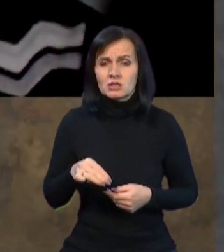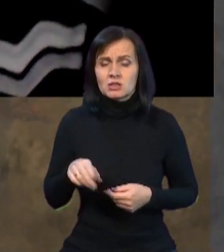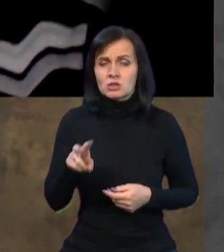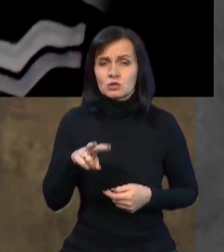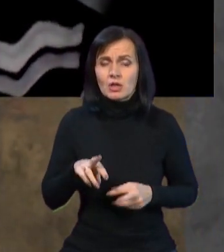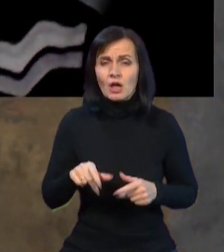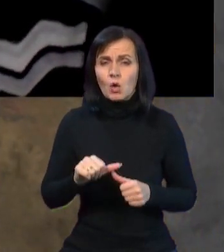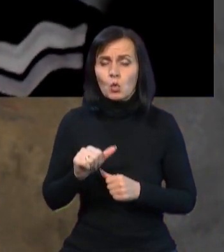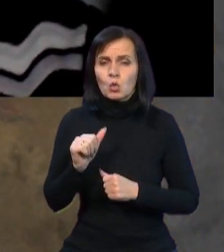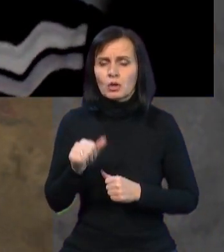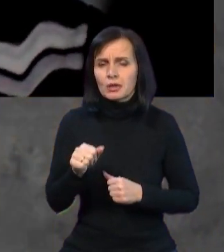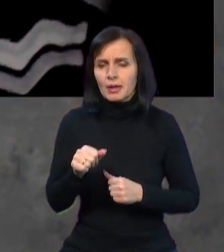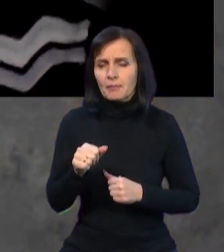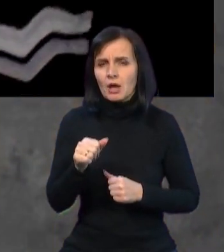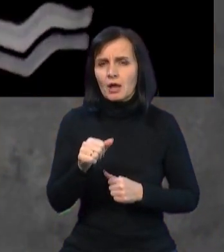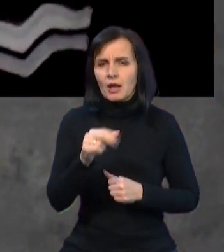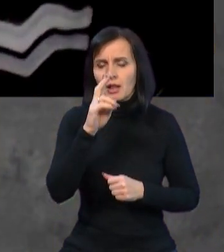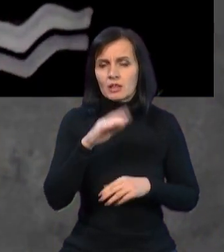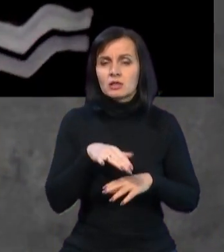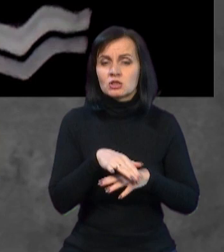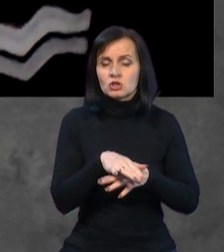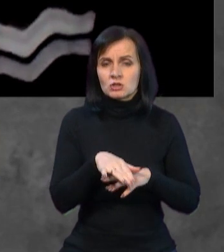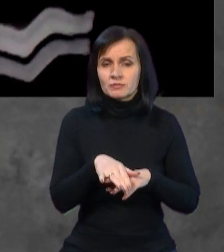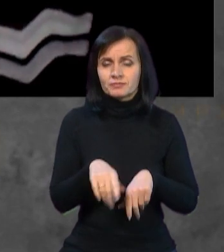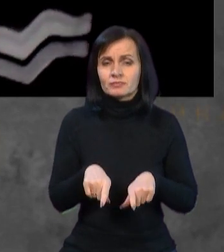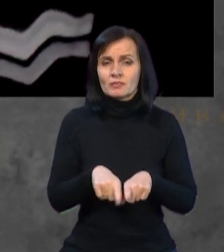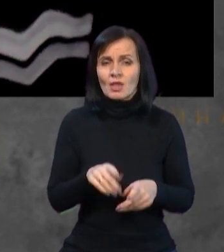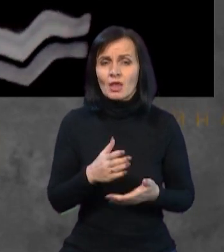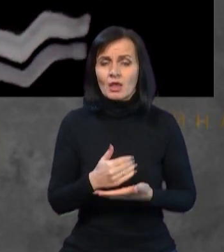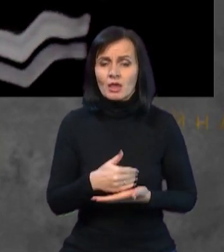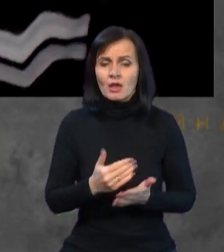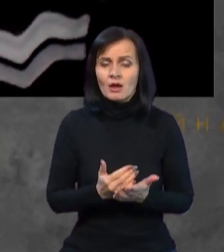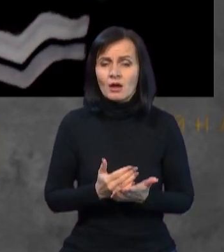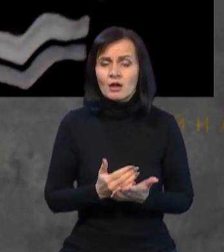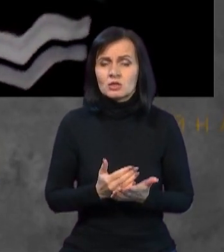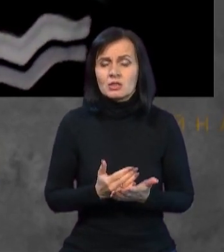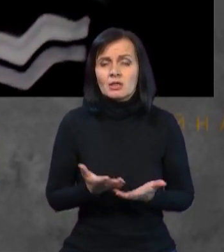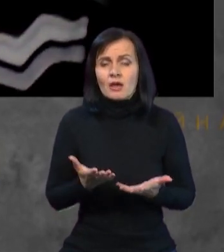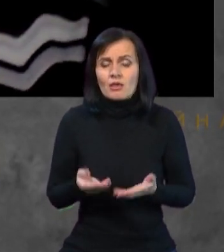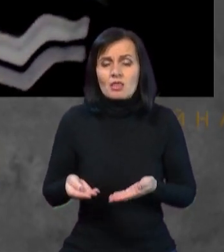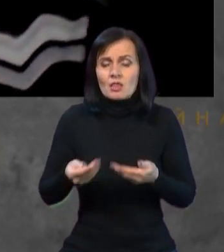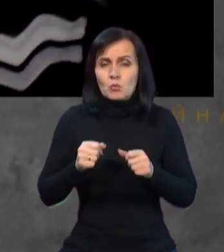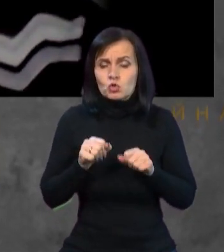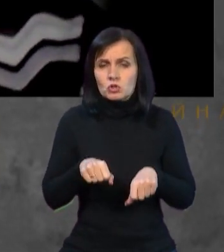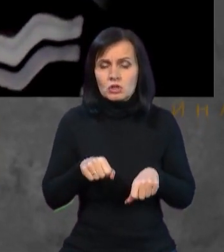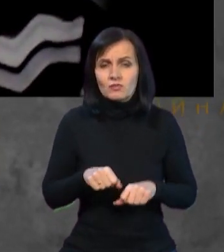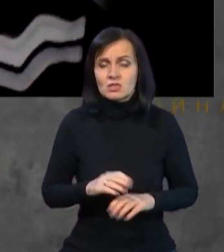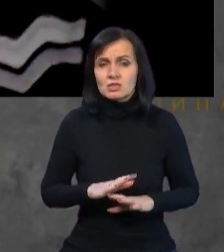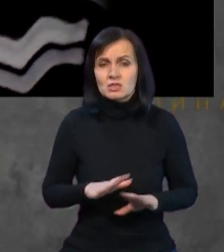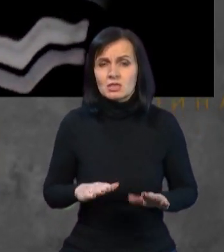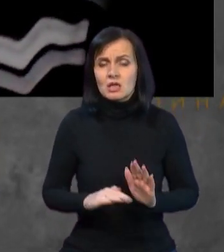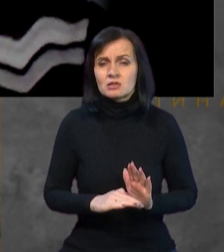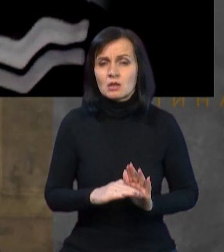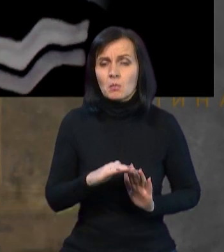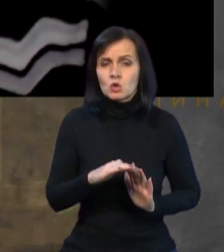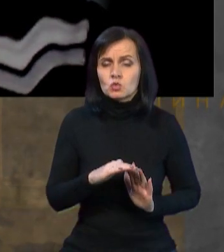окрема країна. Тобто таким чином, є інструменти, які дають можливість не